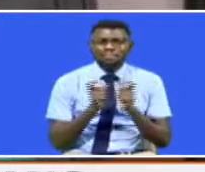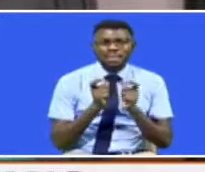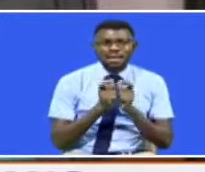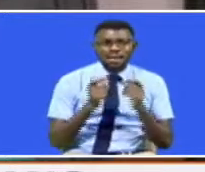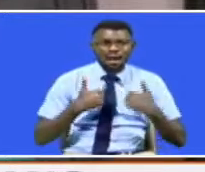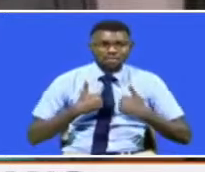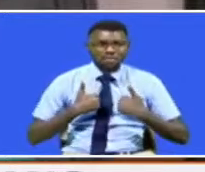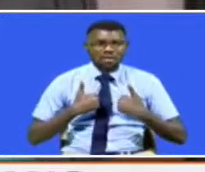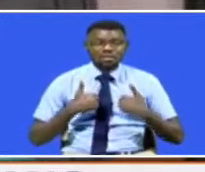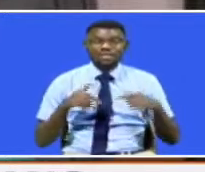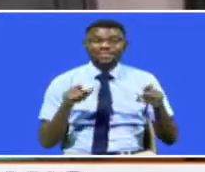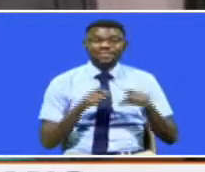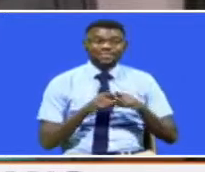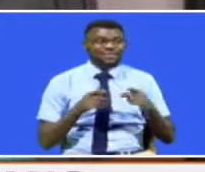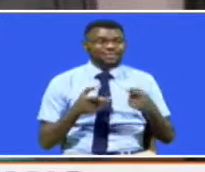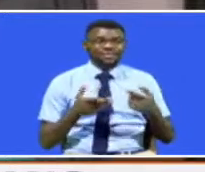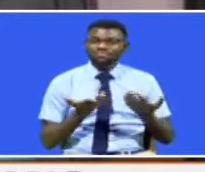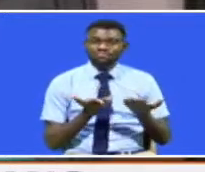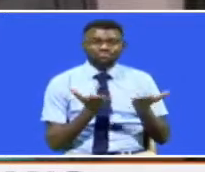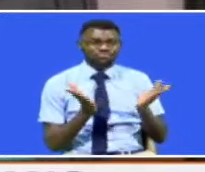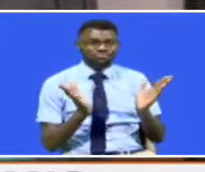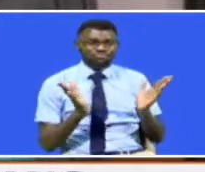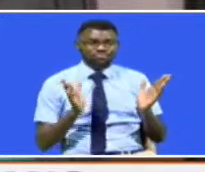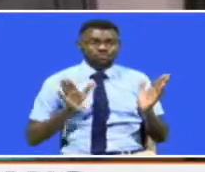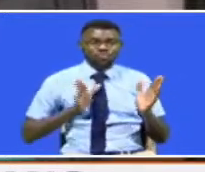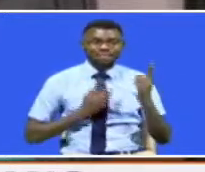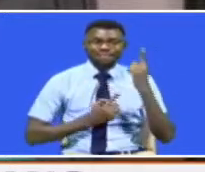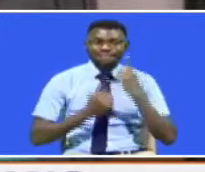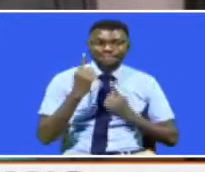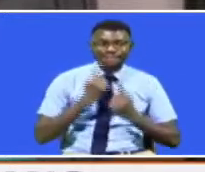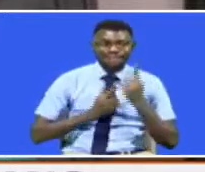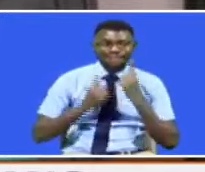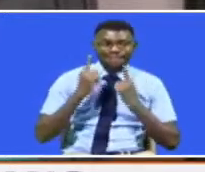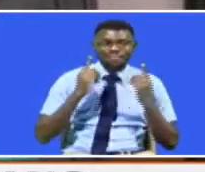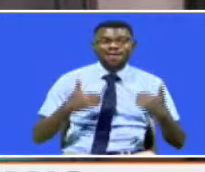at the cries of these mothers.